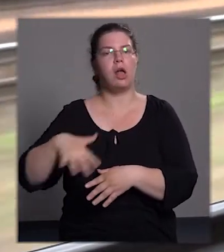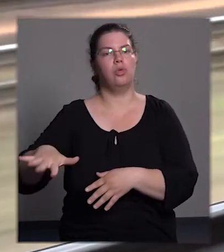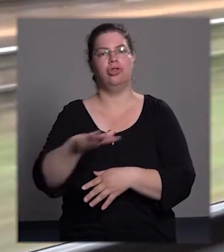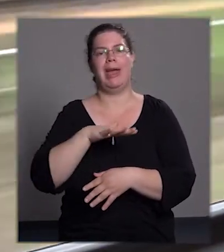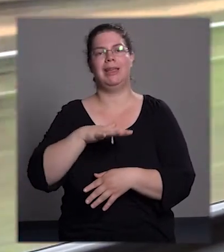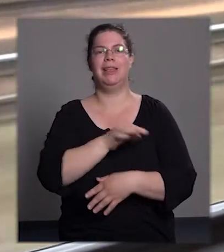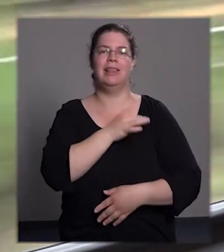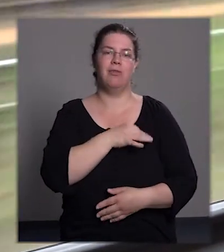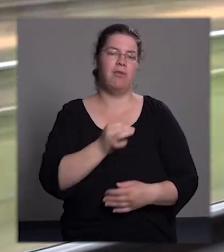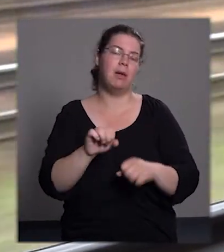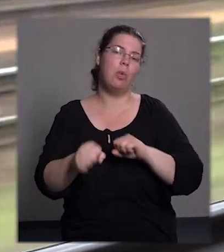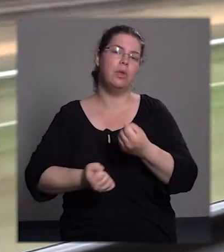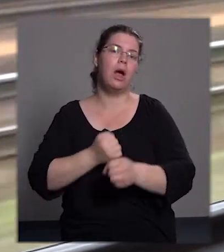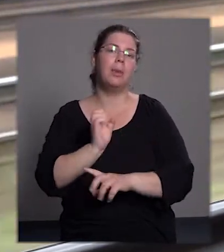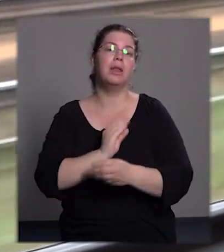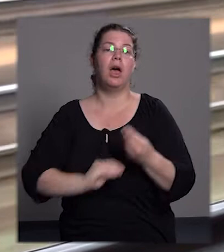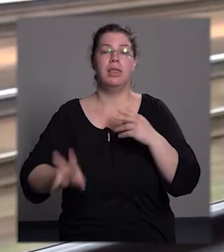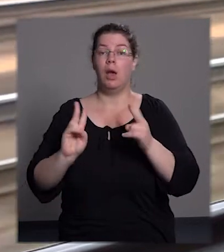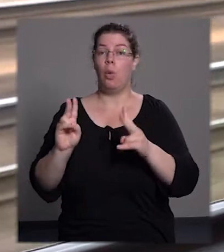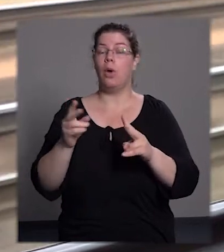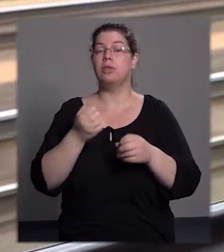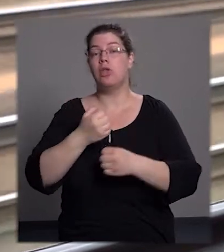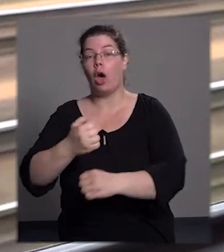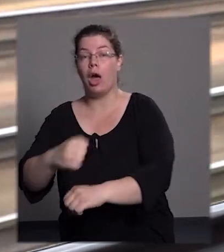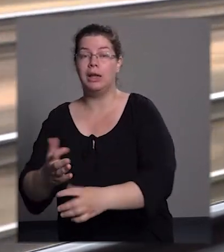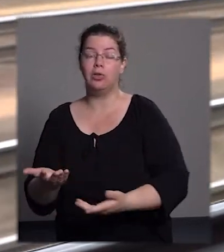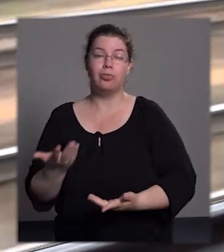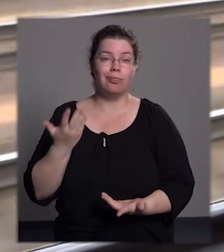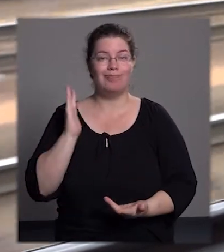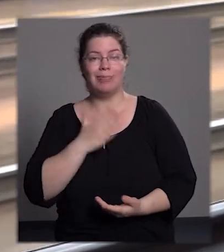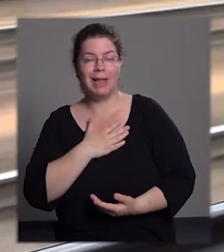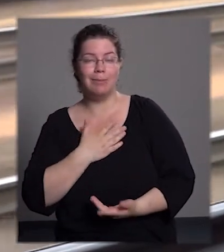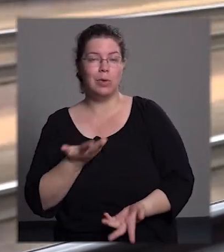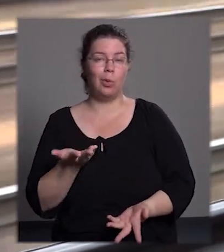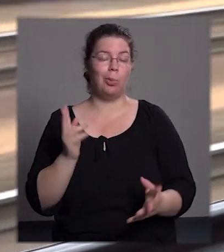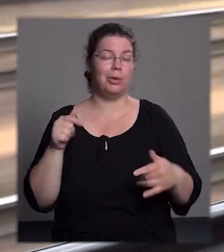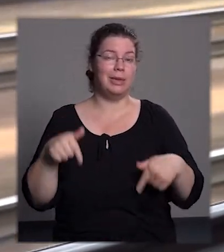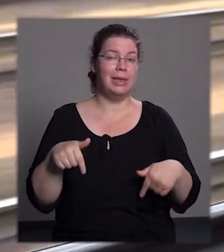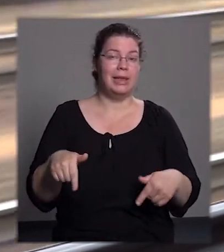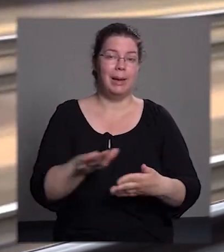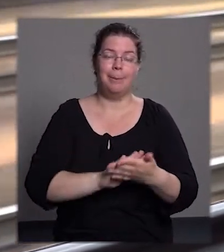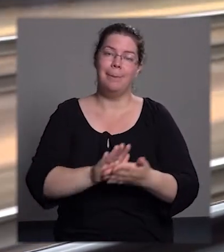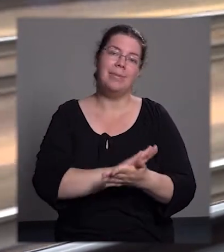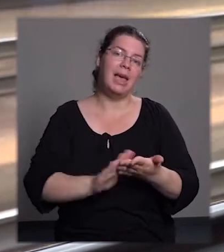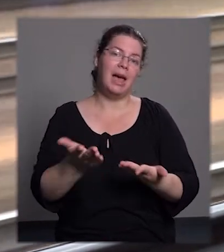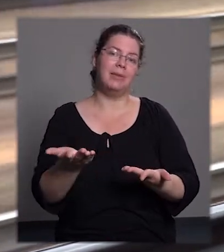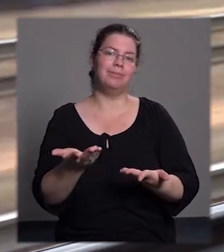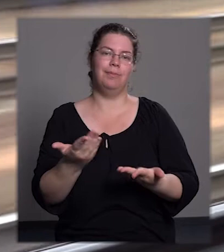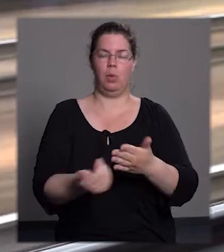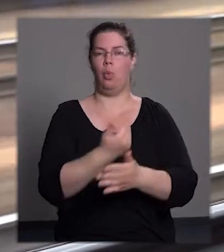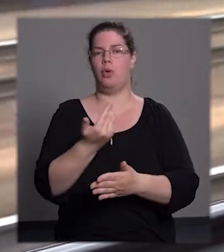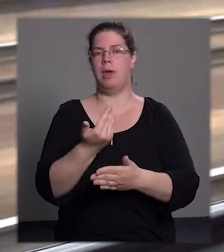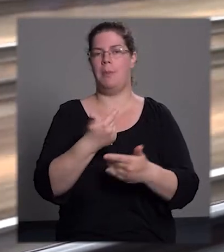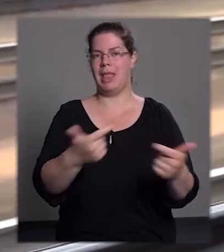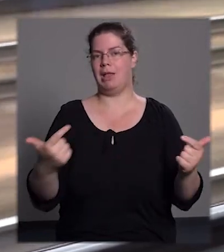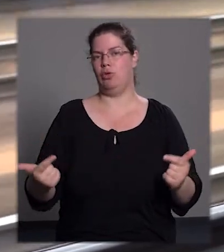civil mozgalmakat azért, hogy takarítsunk. Nem tudom, hogy idén milyen újabb